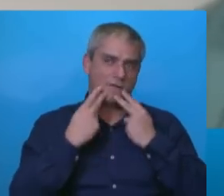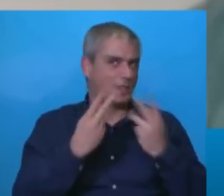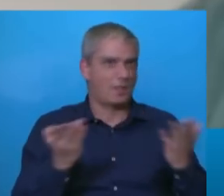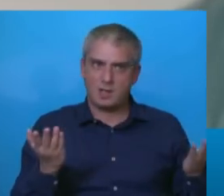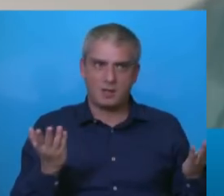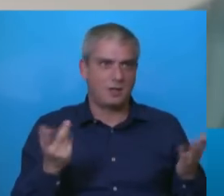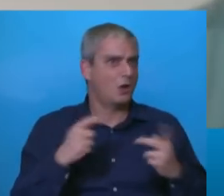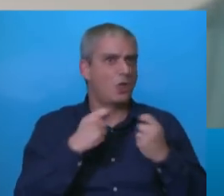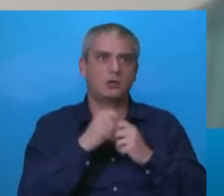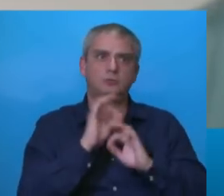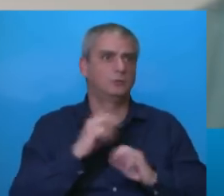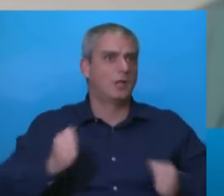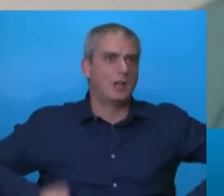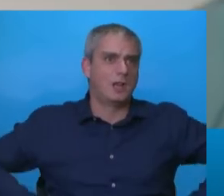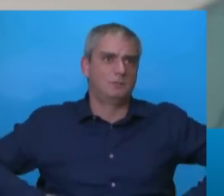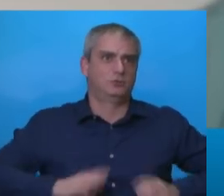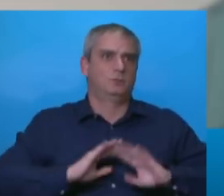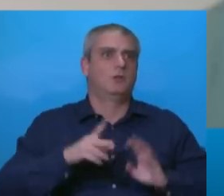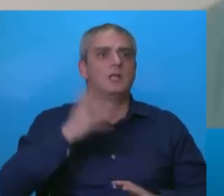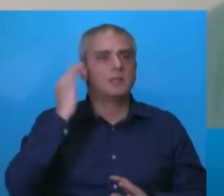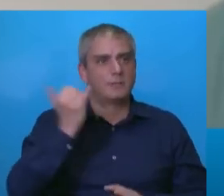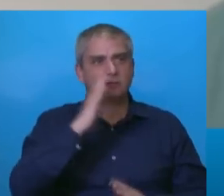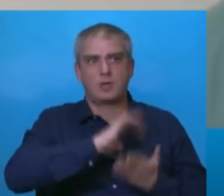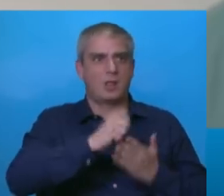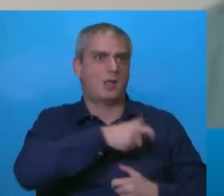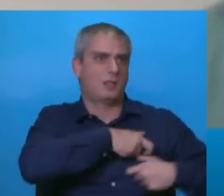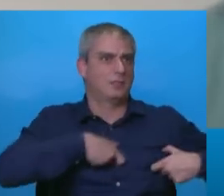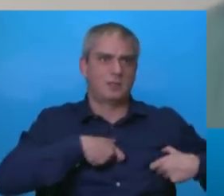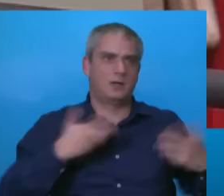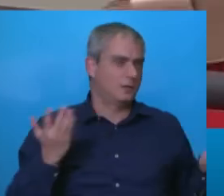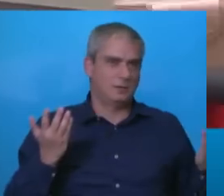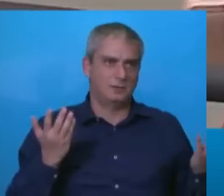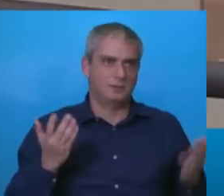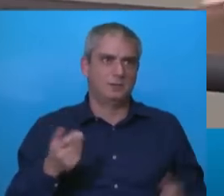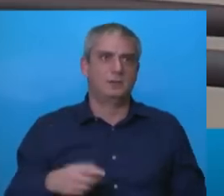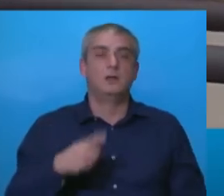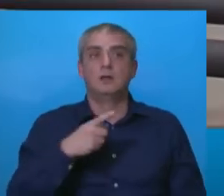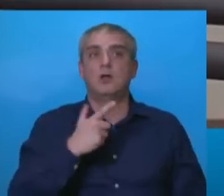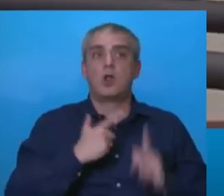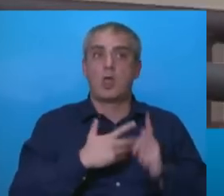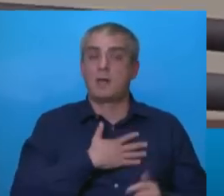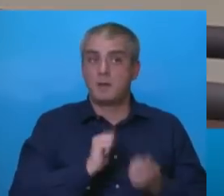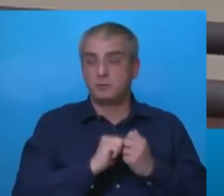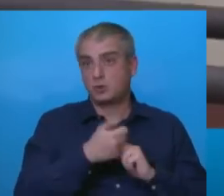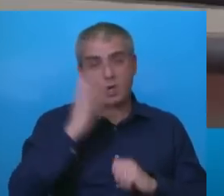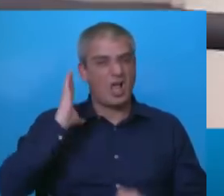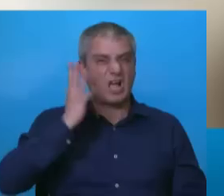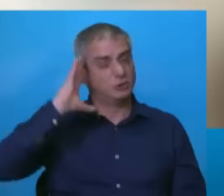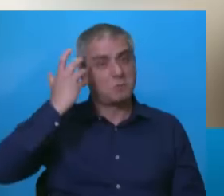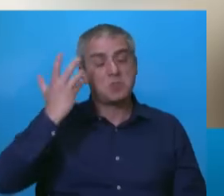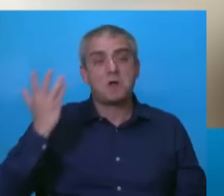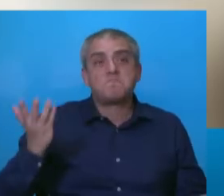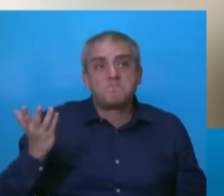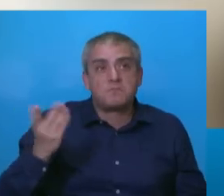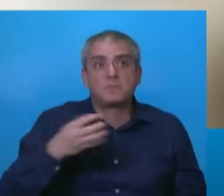This has nothing to do with good order and discipline. They could have taken my trident at any time they wanted. אז לוחם אמיץ או רשע מטורף. אולי השאלה